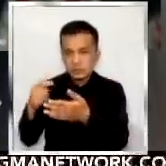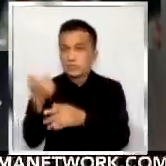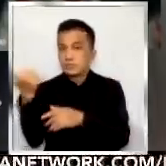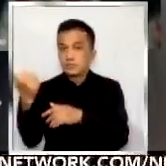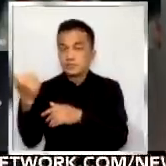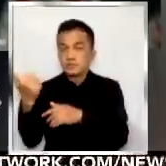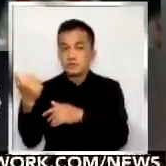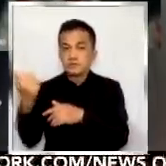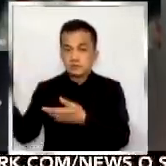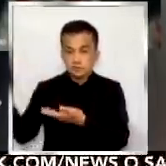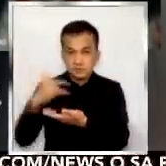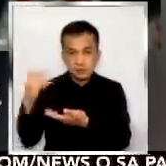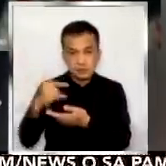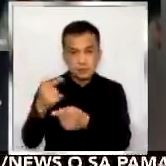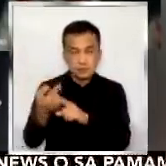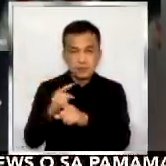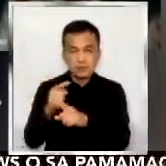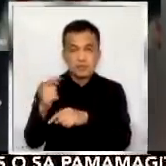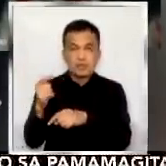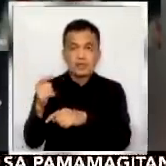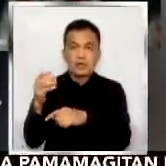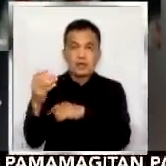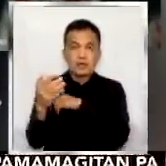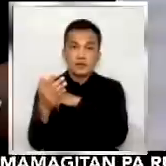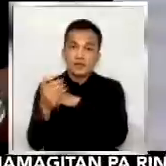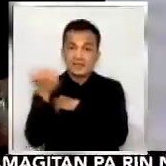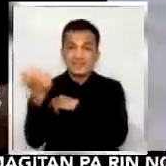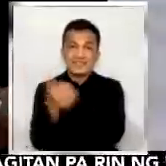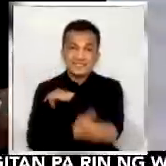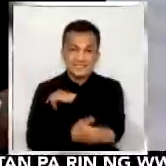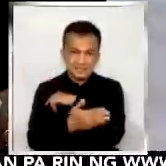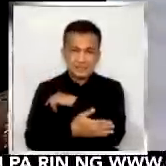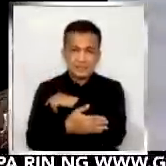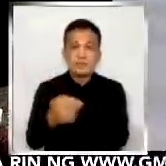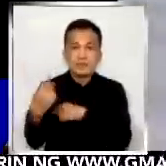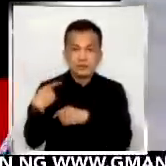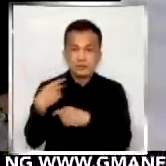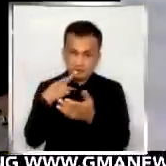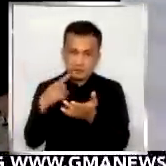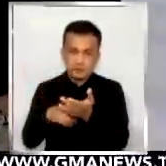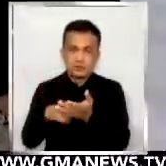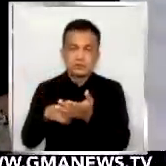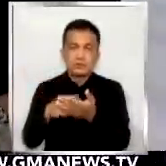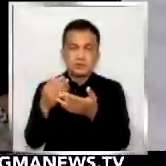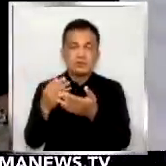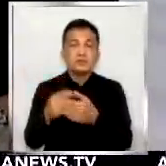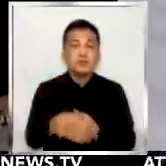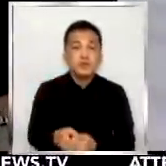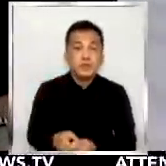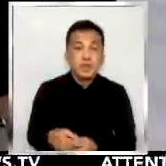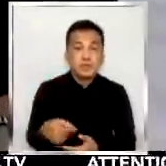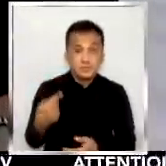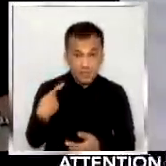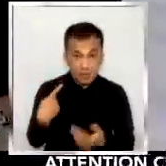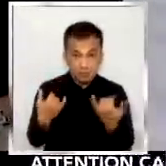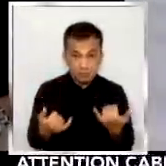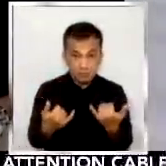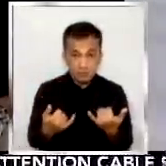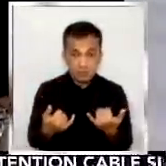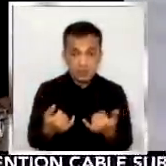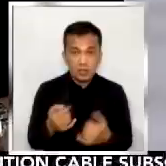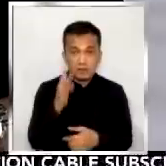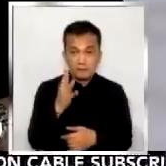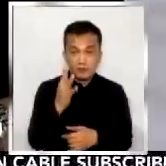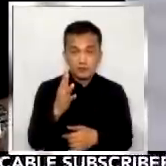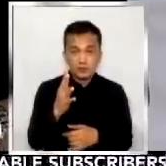the variant is also reported. Sa ngayon, may 40 bansa na ang nagpatupad ng temporary travel